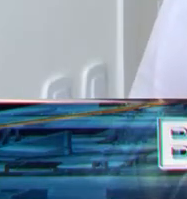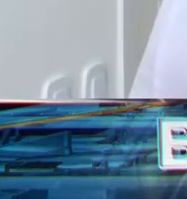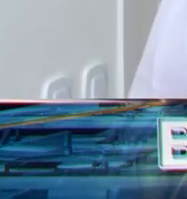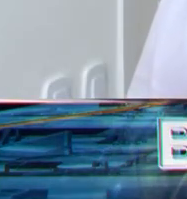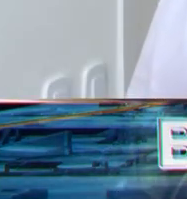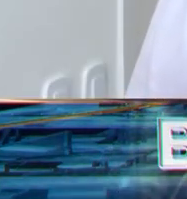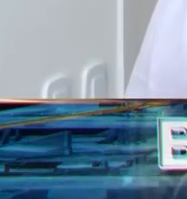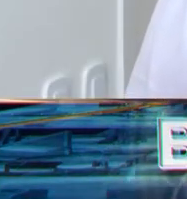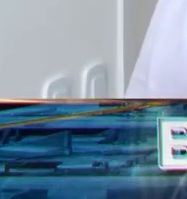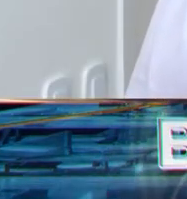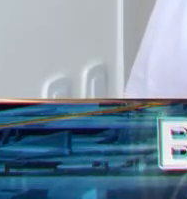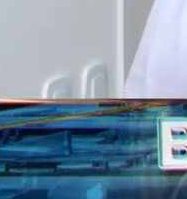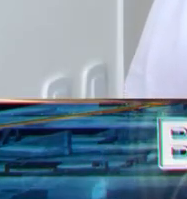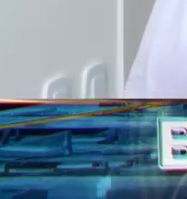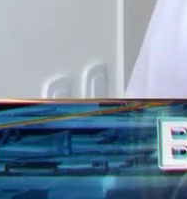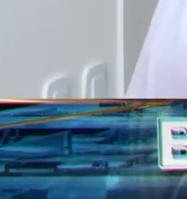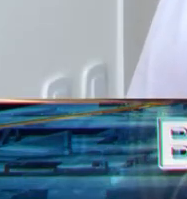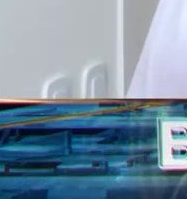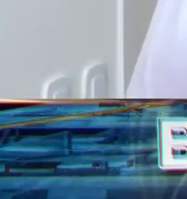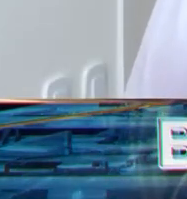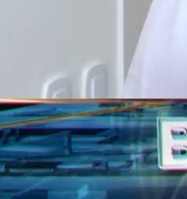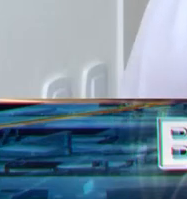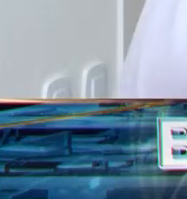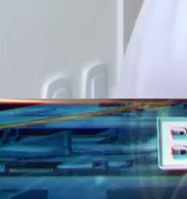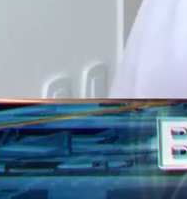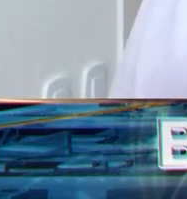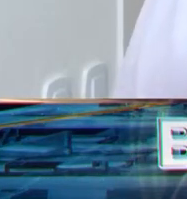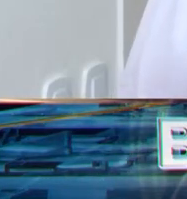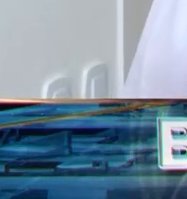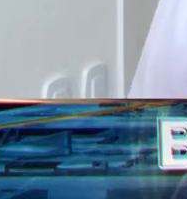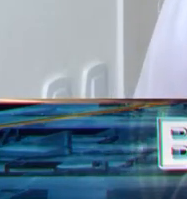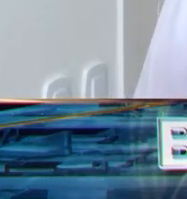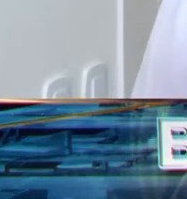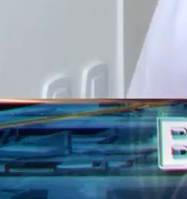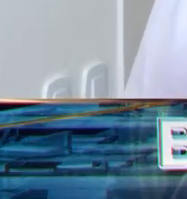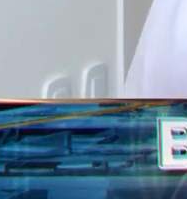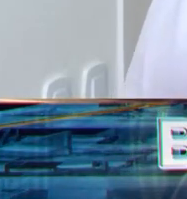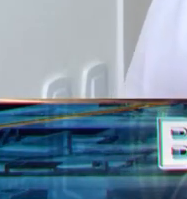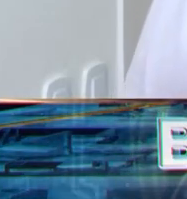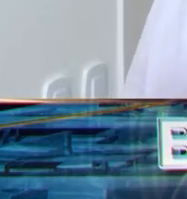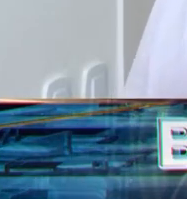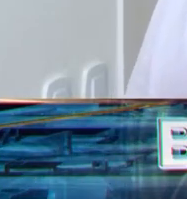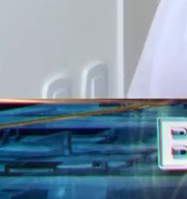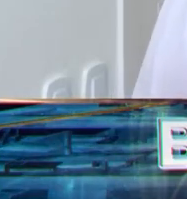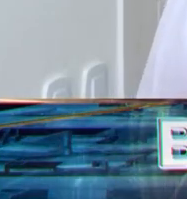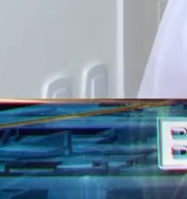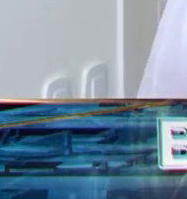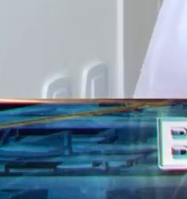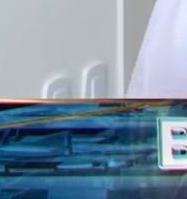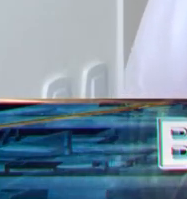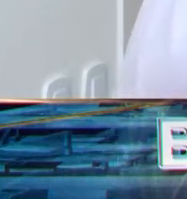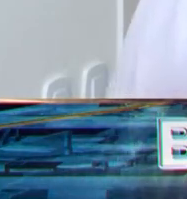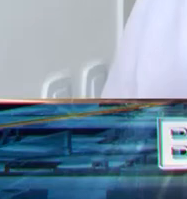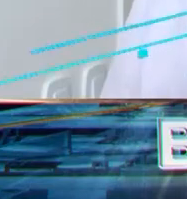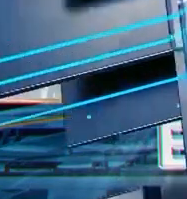районный центрдан орналасқан. Күндізгі ем қабылдайтын бөлімі бар. Бұл жердің тұрғандары ауданға бармайды,